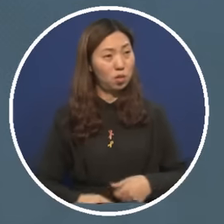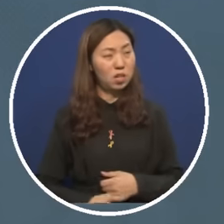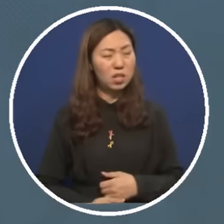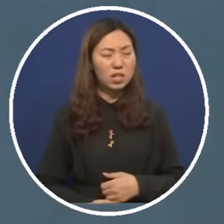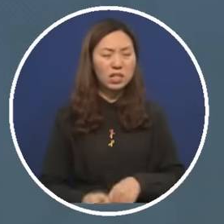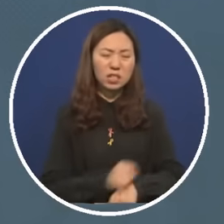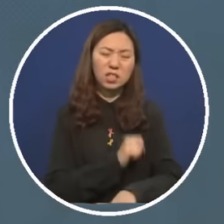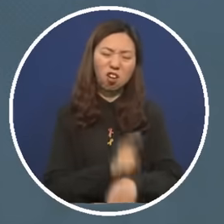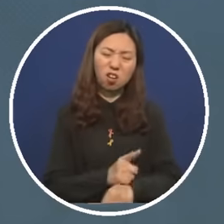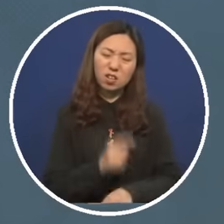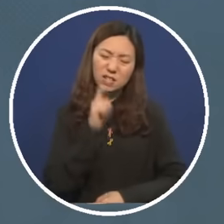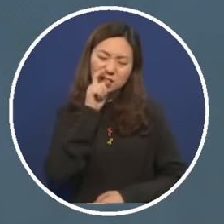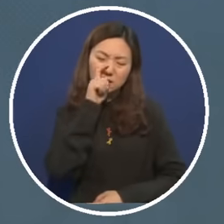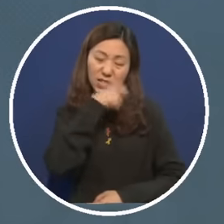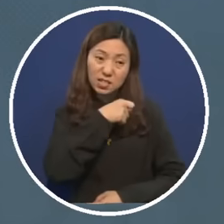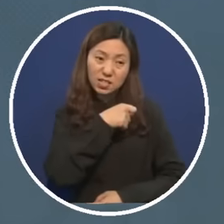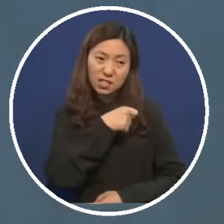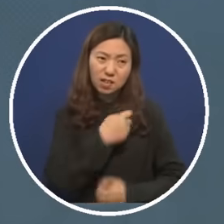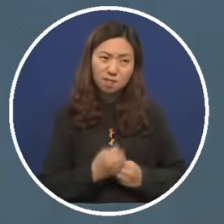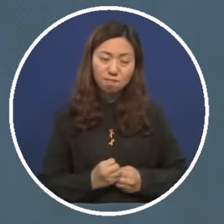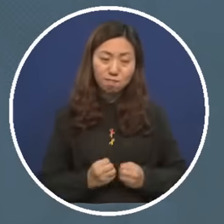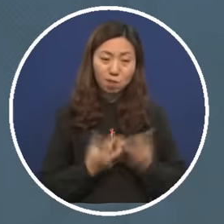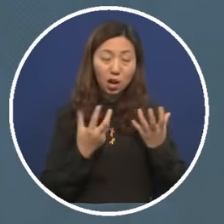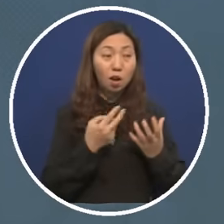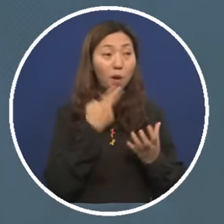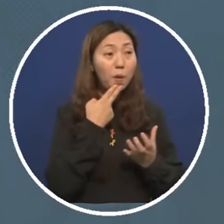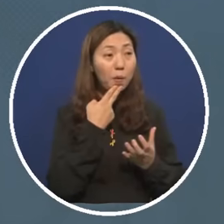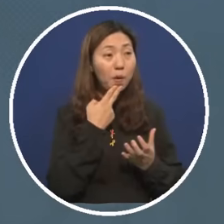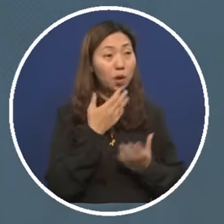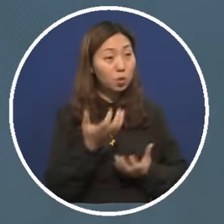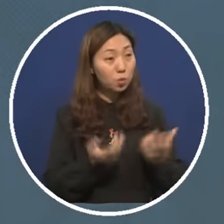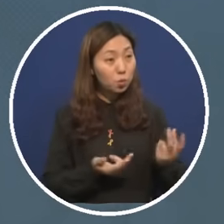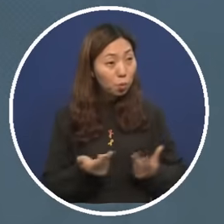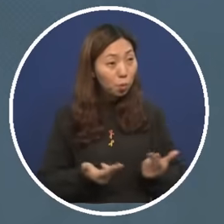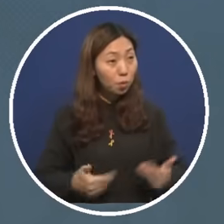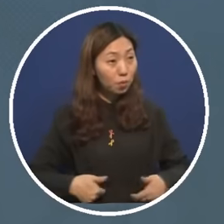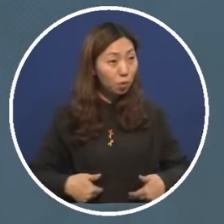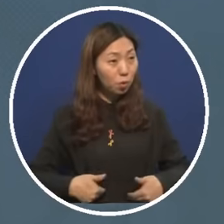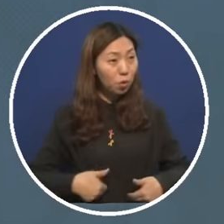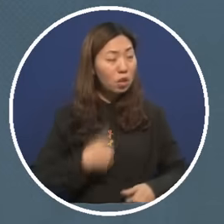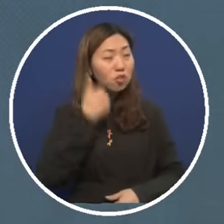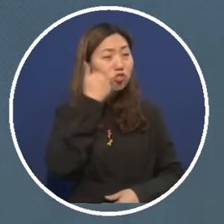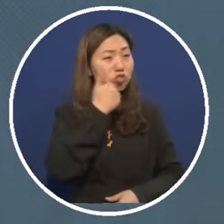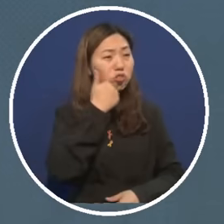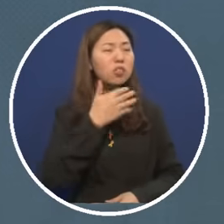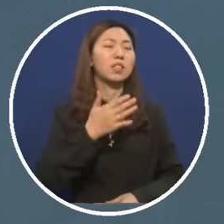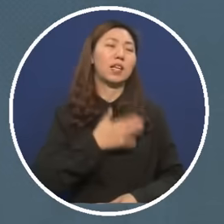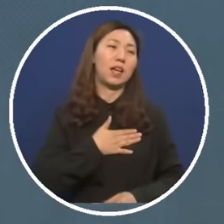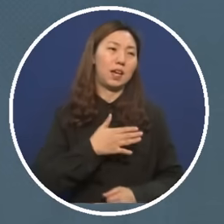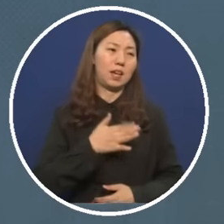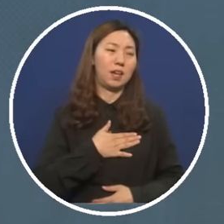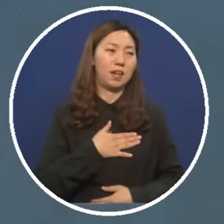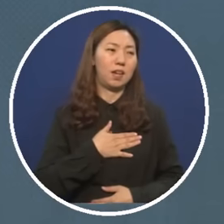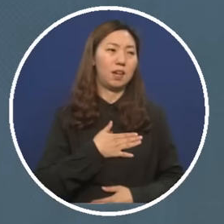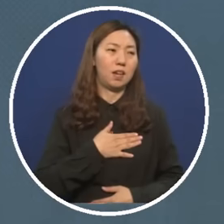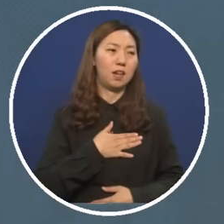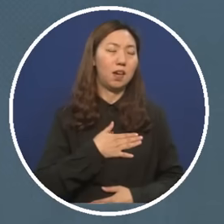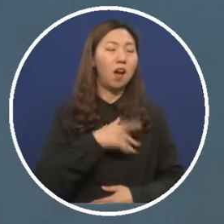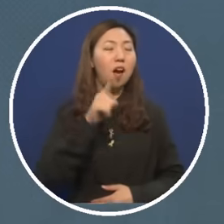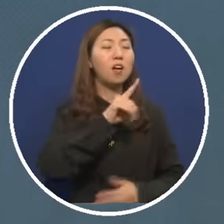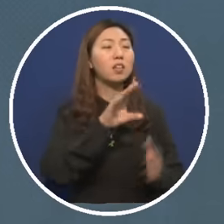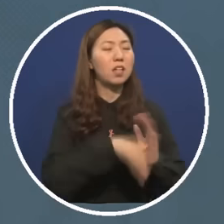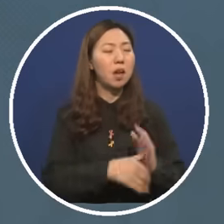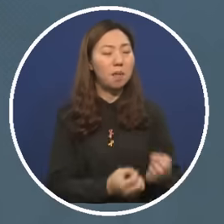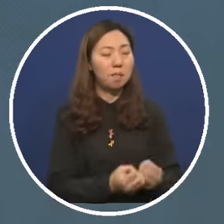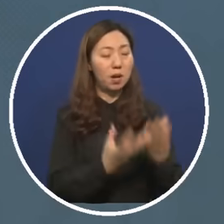성질은 더럽지만은 그게 안 터지도록 해야 될 거 아니에요. 누가? 내가. 그럼 어떨 때 터질까? 말